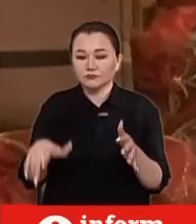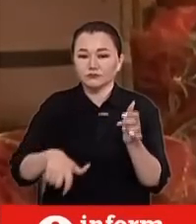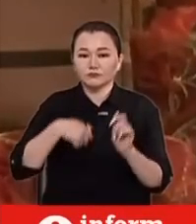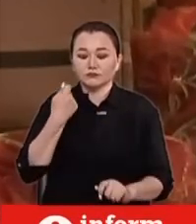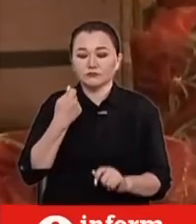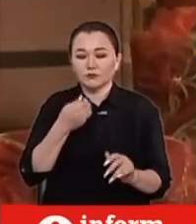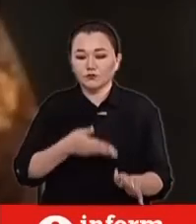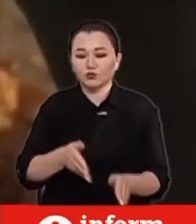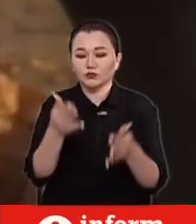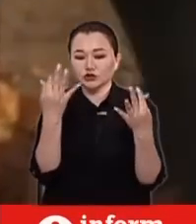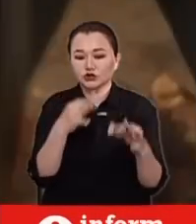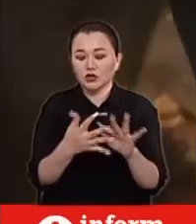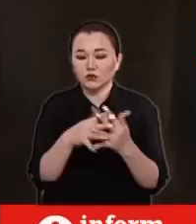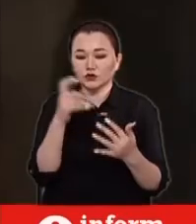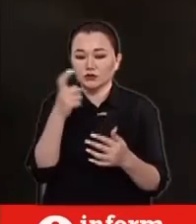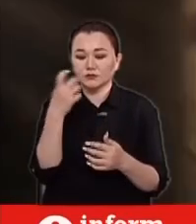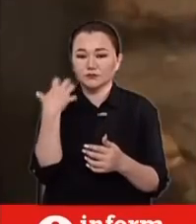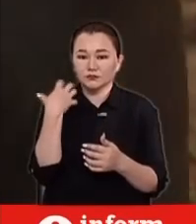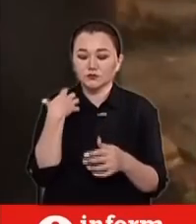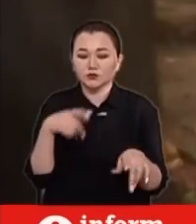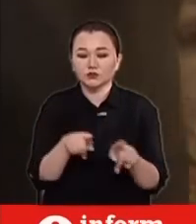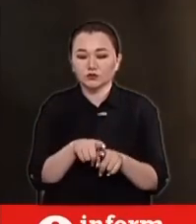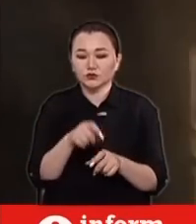жол берген ауыл шаруашылық басқармасының басшысы да